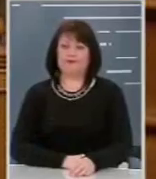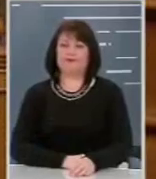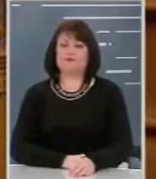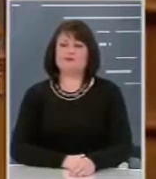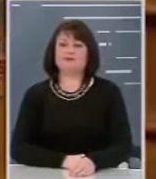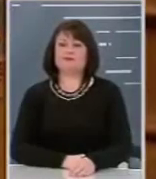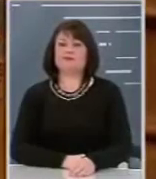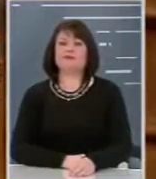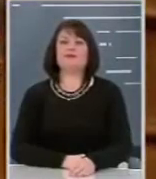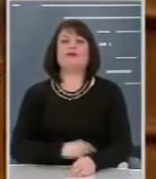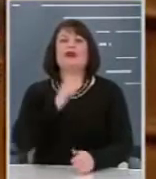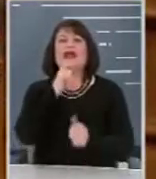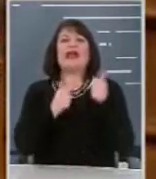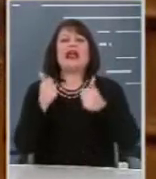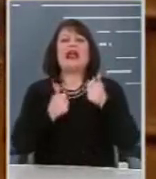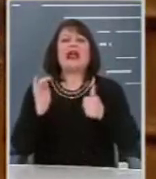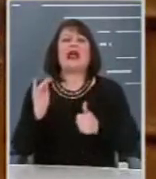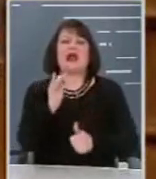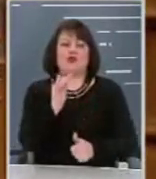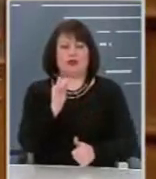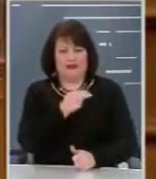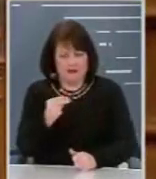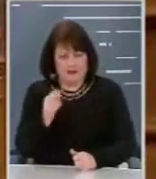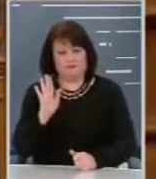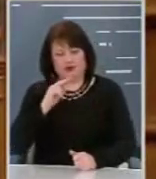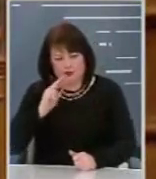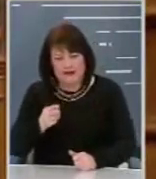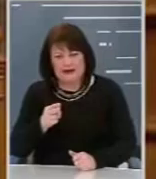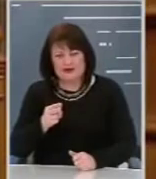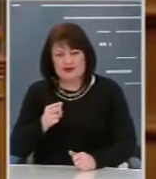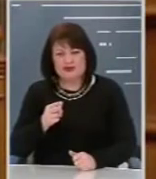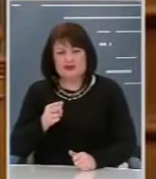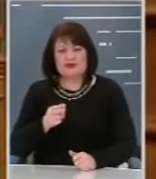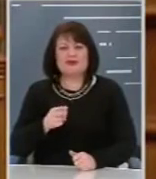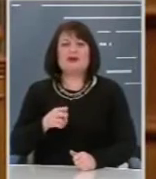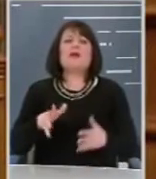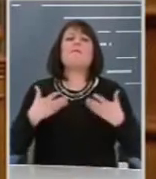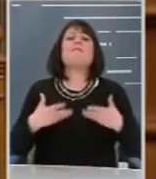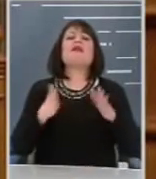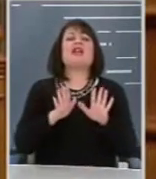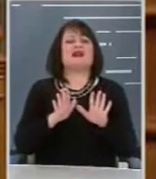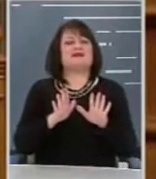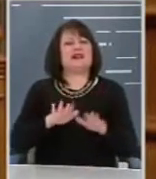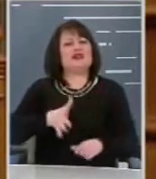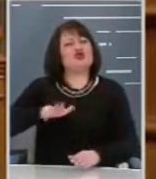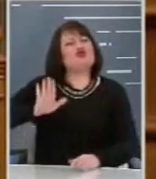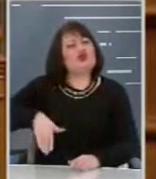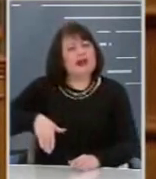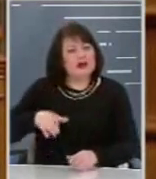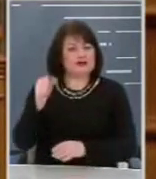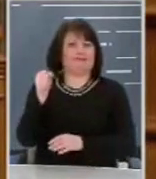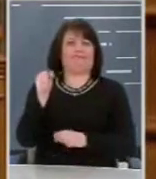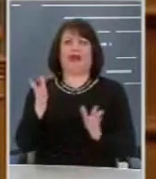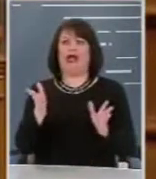Να πω και για τις δημοσκοπήσεις. Ξέρετε, στο τέλος μπορεί να μείνετε με τις δημοσκοπήσεις στο χέρι. Μη χαίρεστε πολύ.